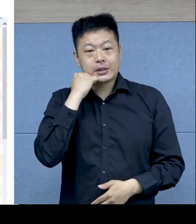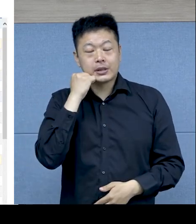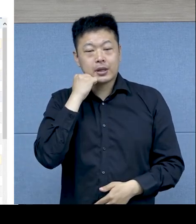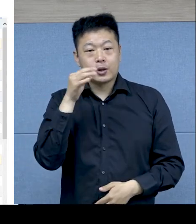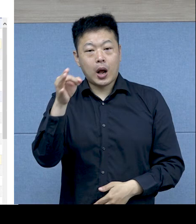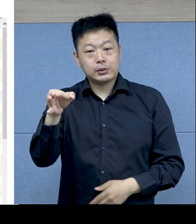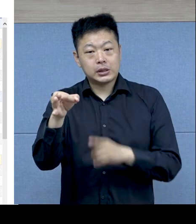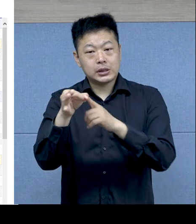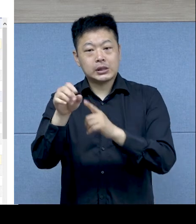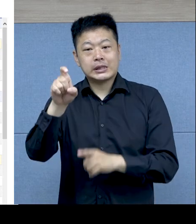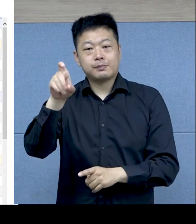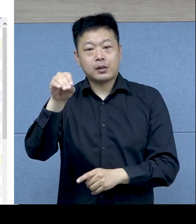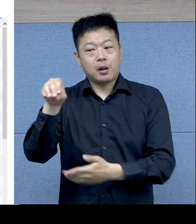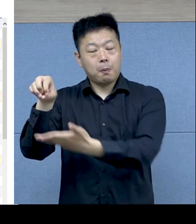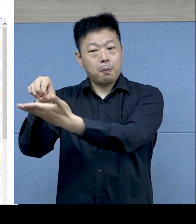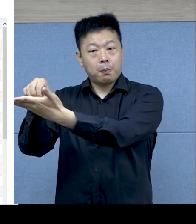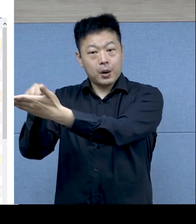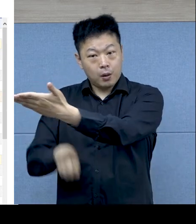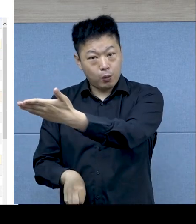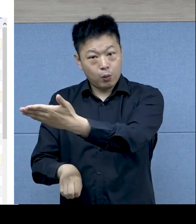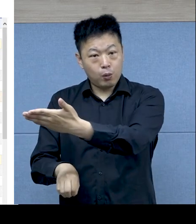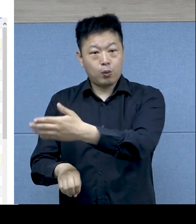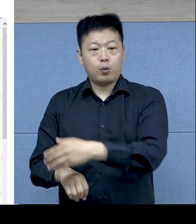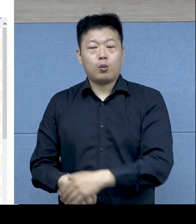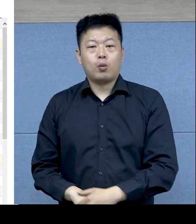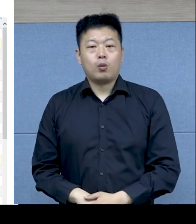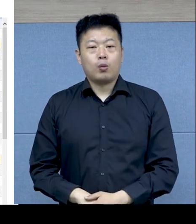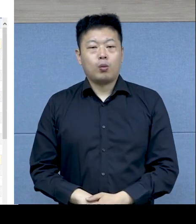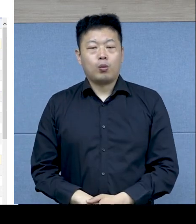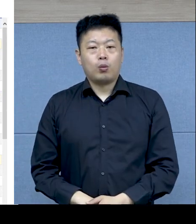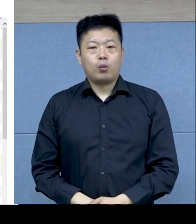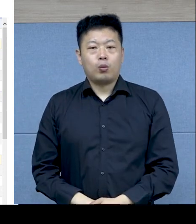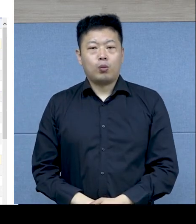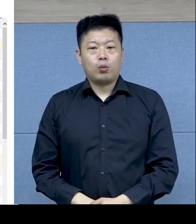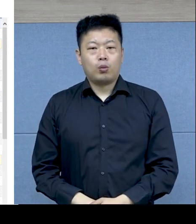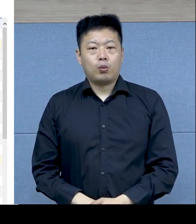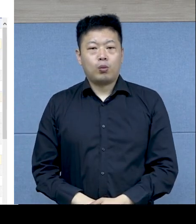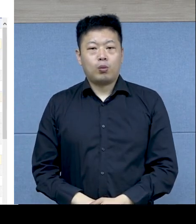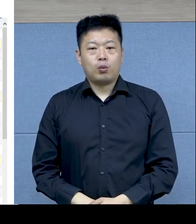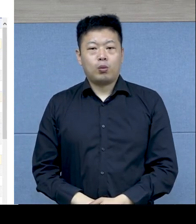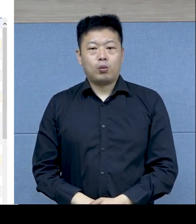10만 원을 이제 빼고 그리고